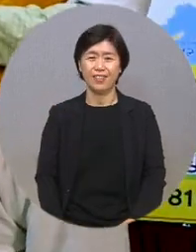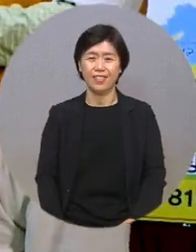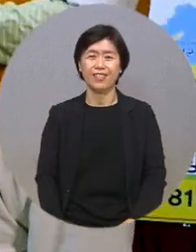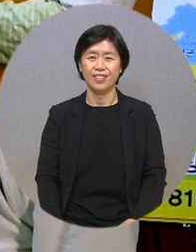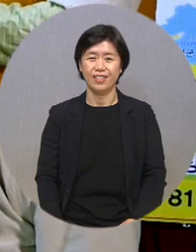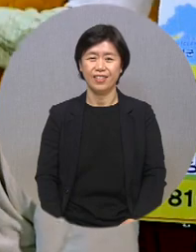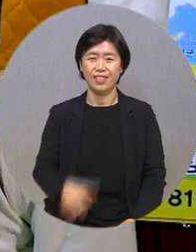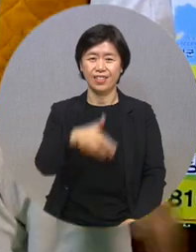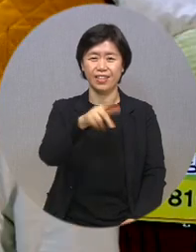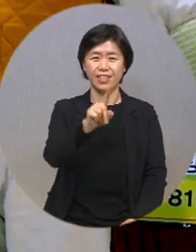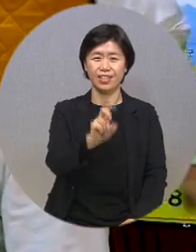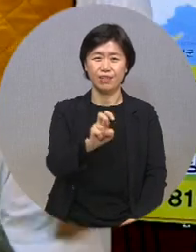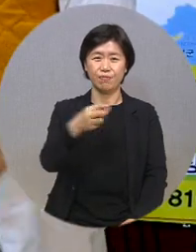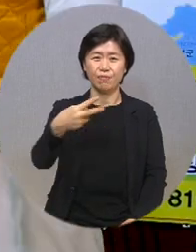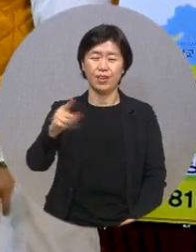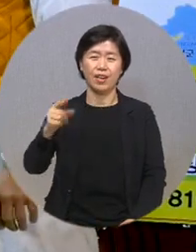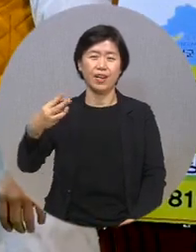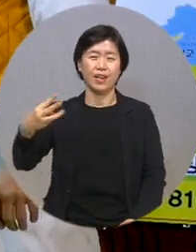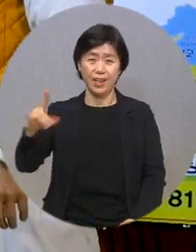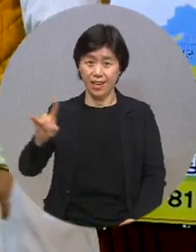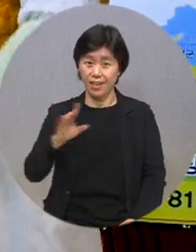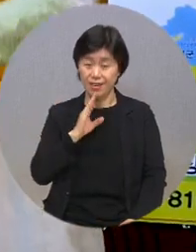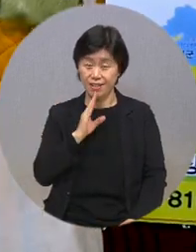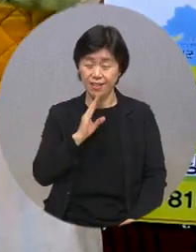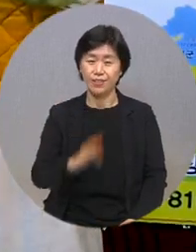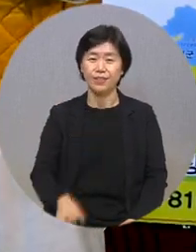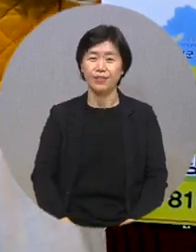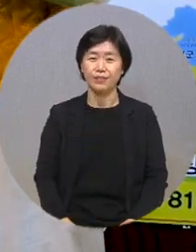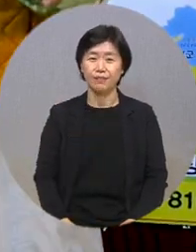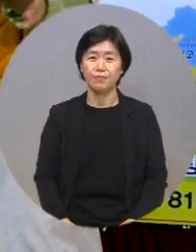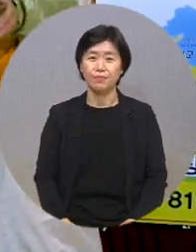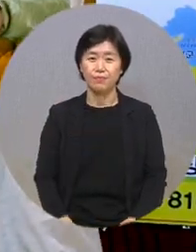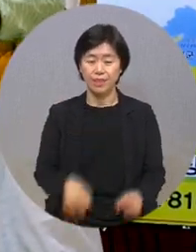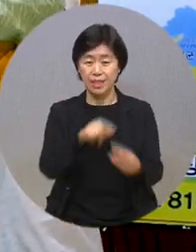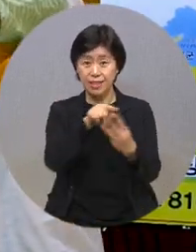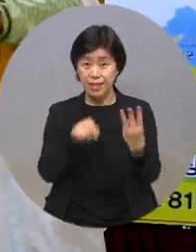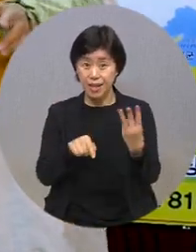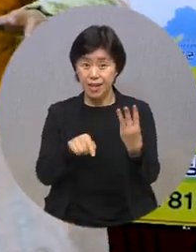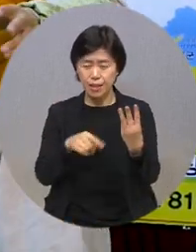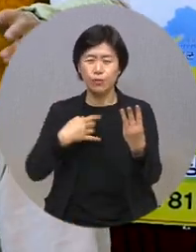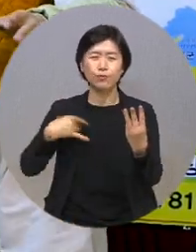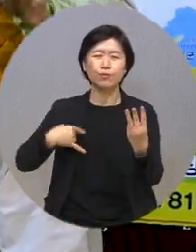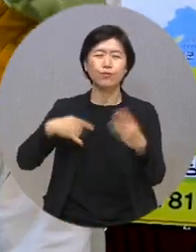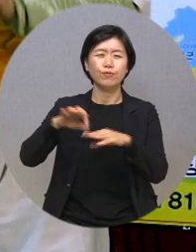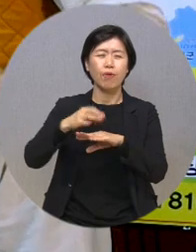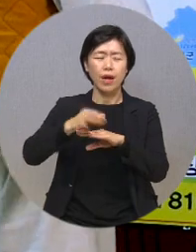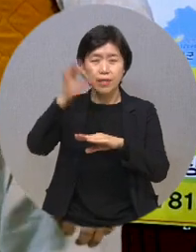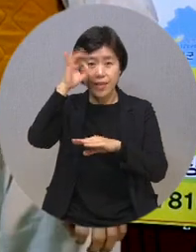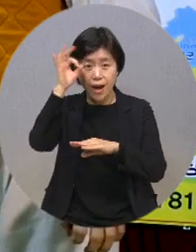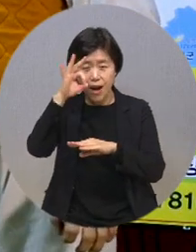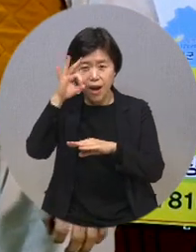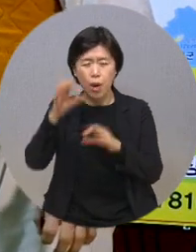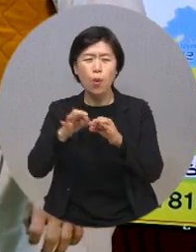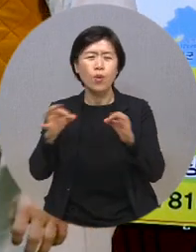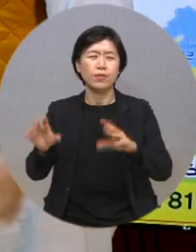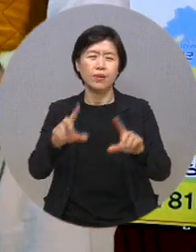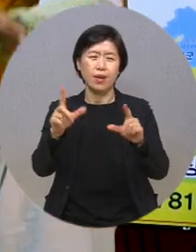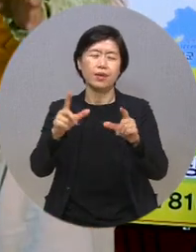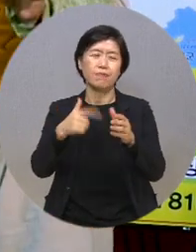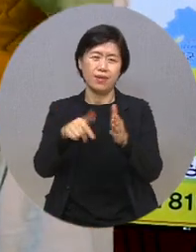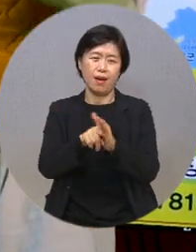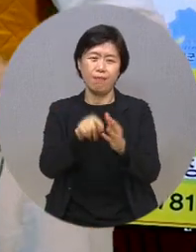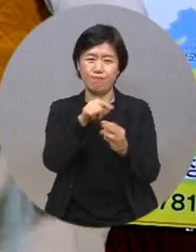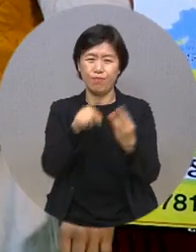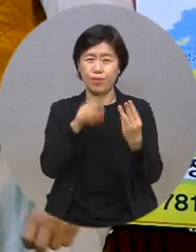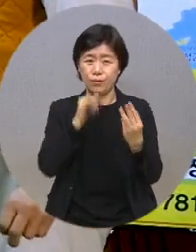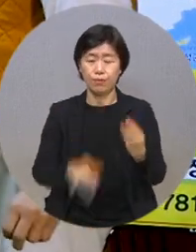찬달에 찬달에 달이죠. 달에. 이게 진시황이 아니 이게 보니까 고흥은 컬러풀하네요. 그치. 딱 색깔로